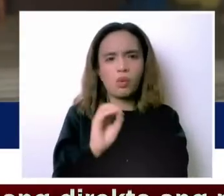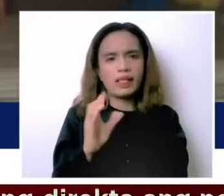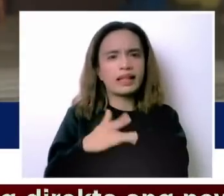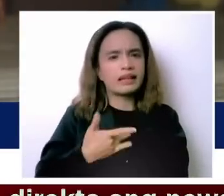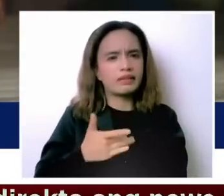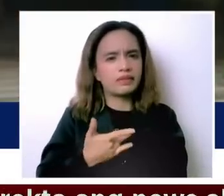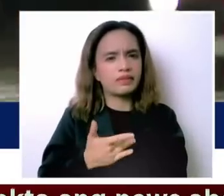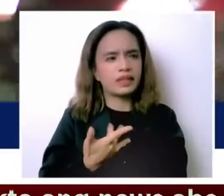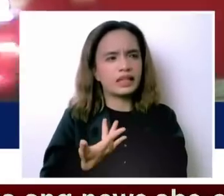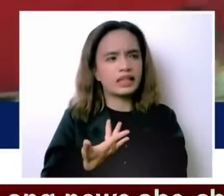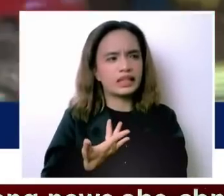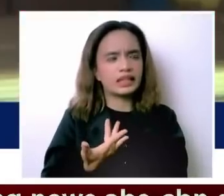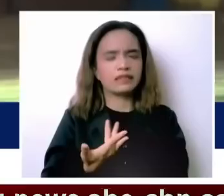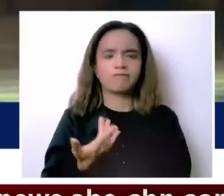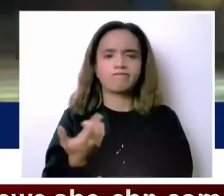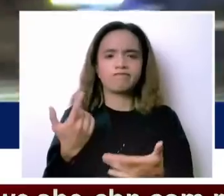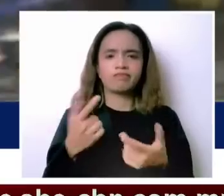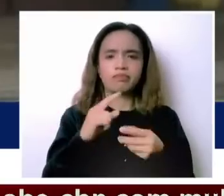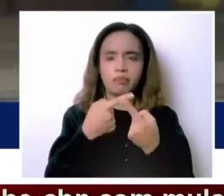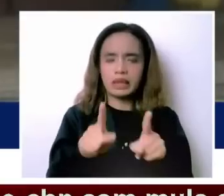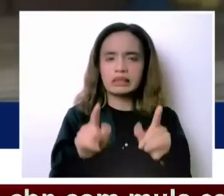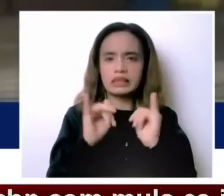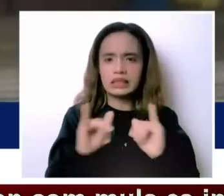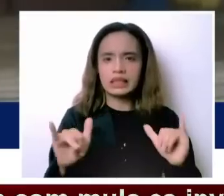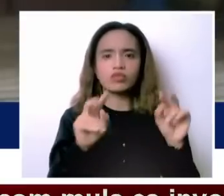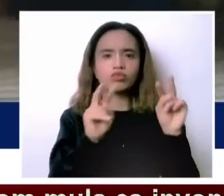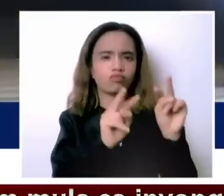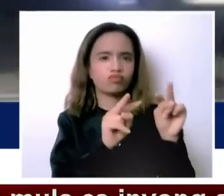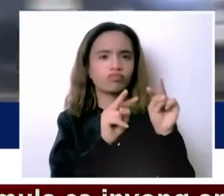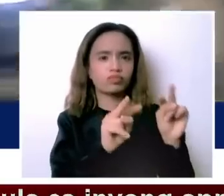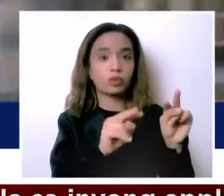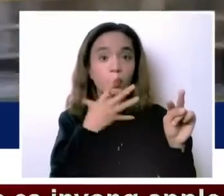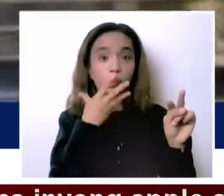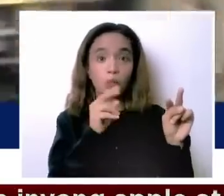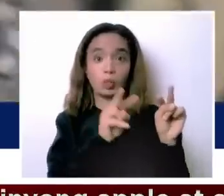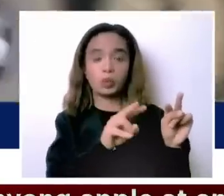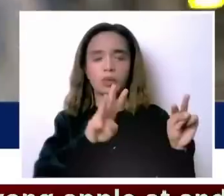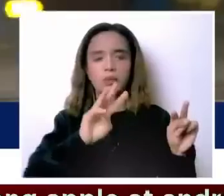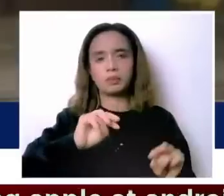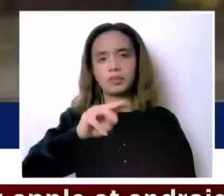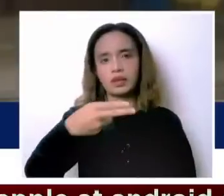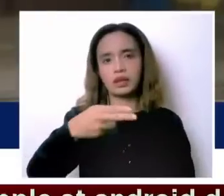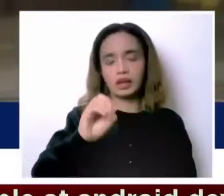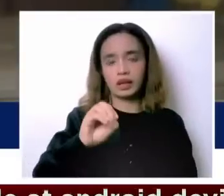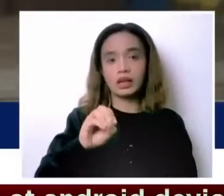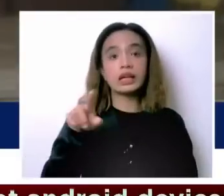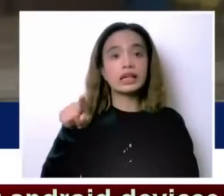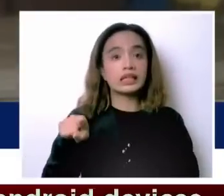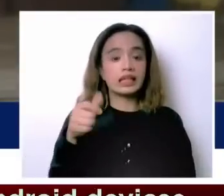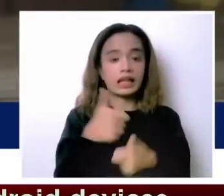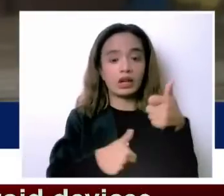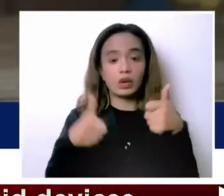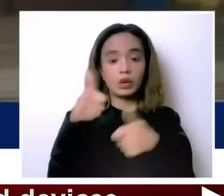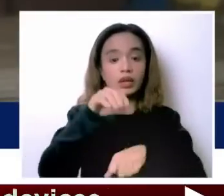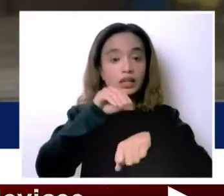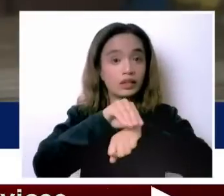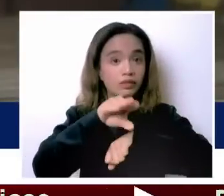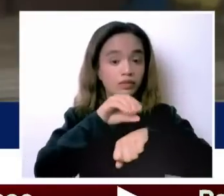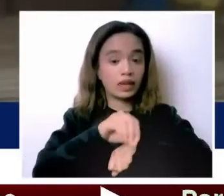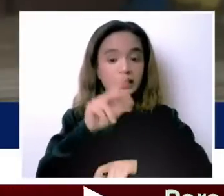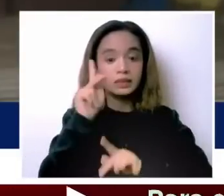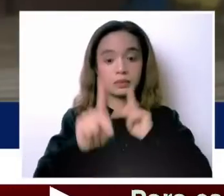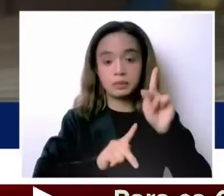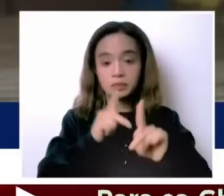sintomas, pero patuloy pa rin silang minomonitor ng Municipal Health Office. Ang payo ng mga otoridad sa mga residente